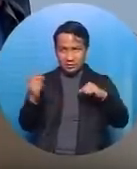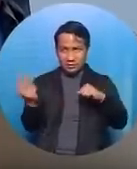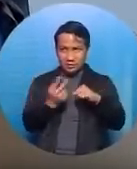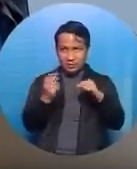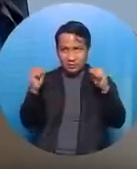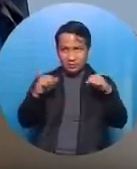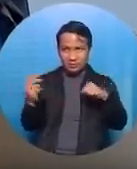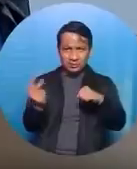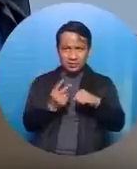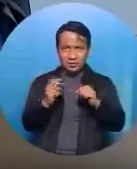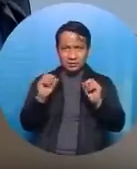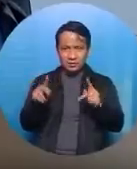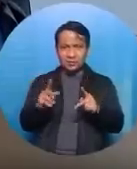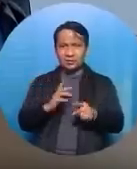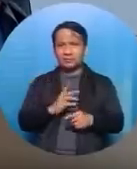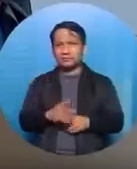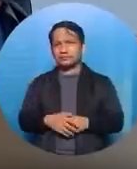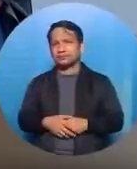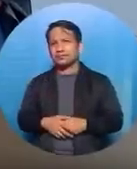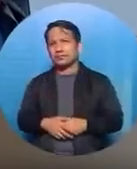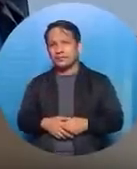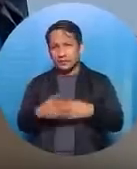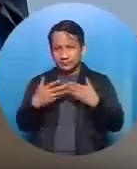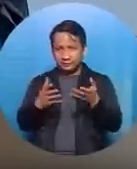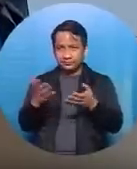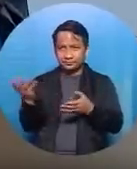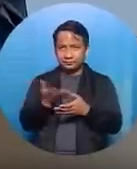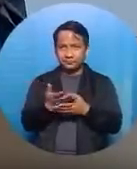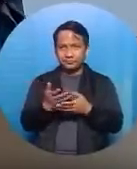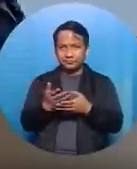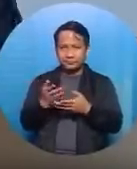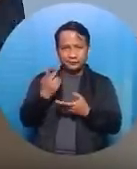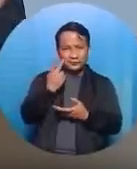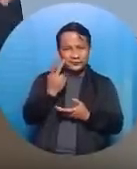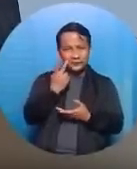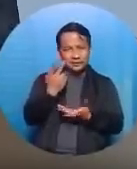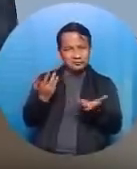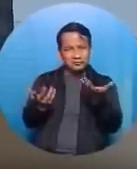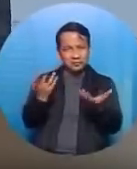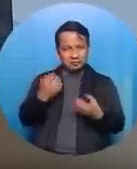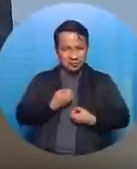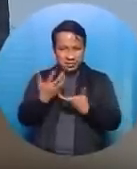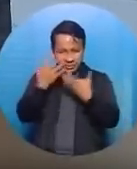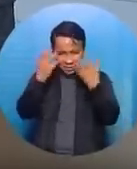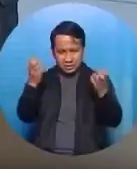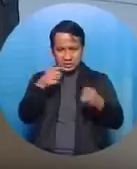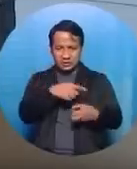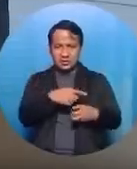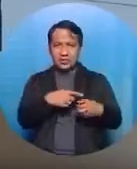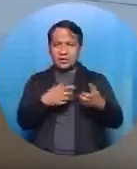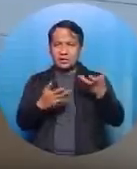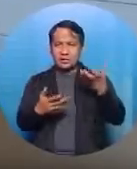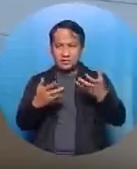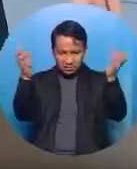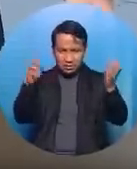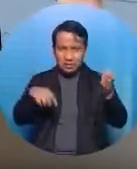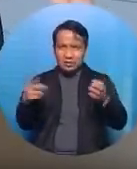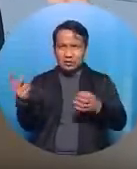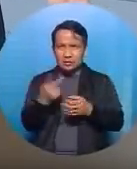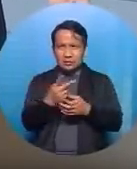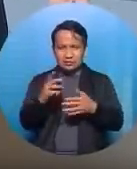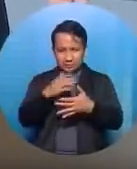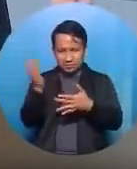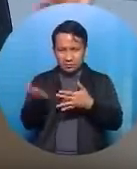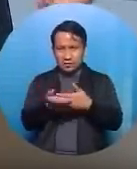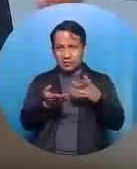ni Malfi. Okay po. Pero at least may cool off period. Tingnan natin, baka dala lang bugso ng damdamin at init ng ulo.